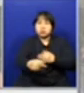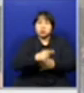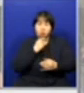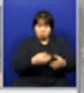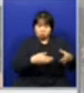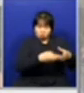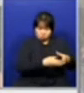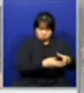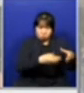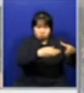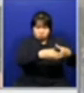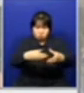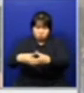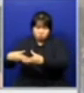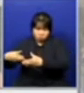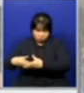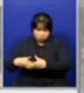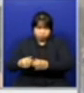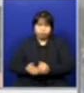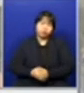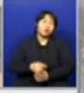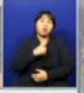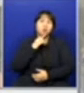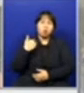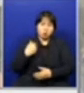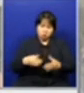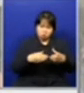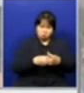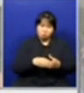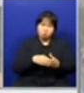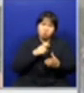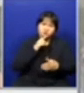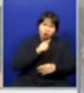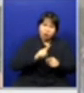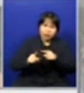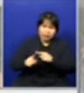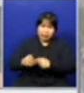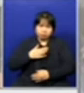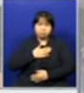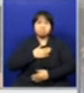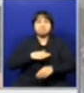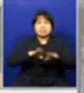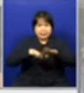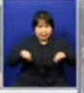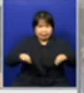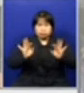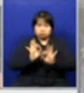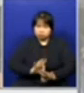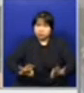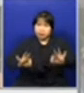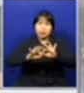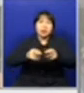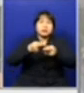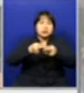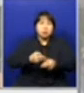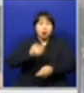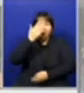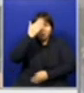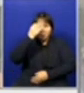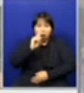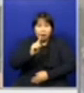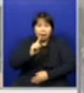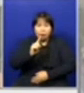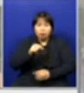างๆหลายกลุ่มที่ร้องเรียนออกมาแต่ขณะนี้ท่านเน้นเรื่องเด็กเพราะว่าเราด้วยวัยและ